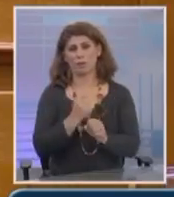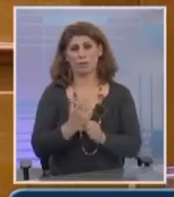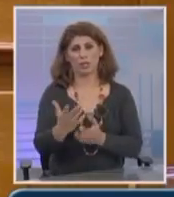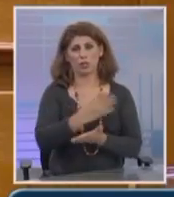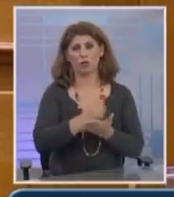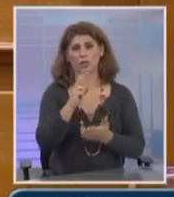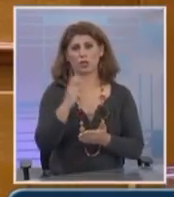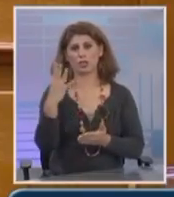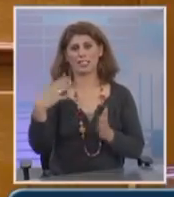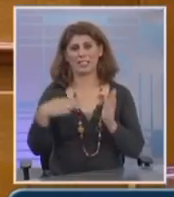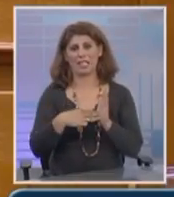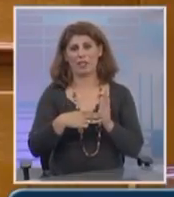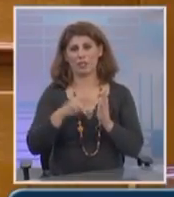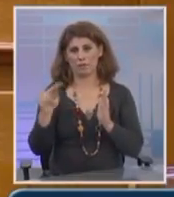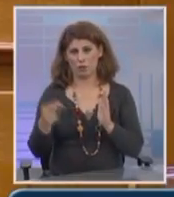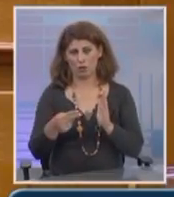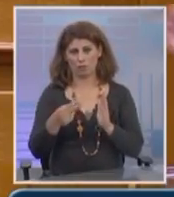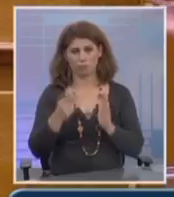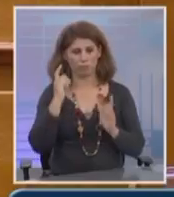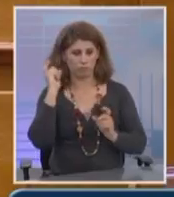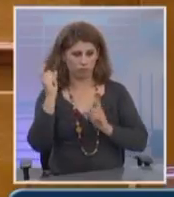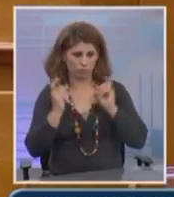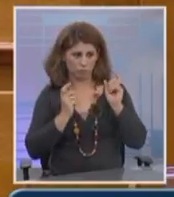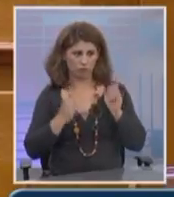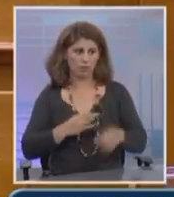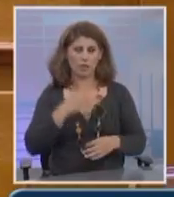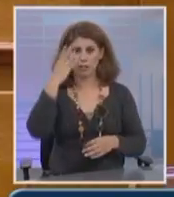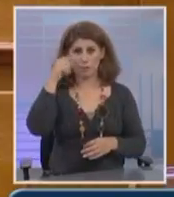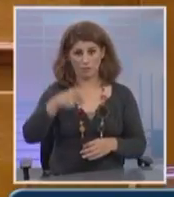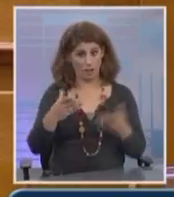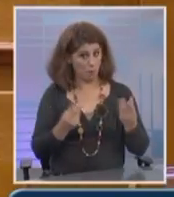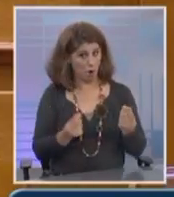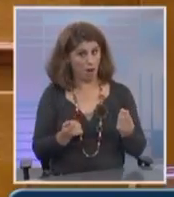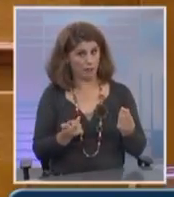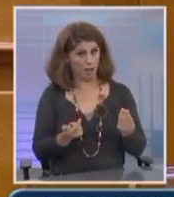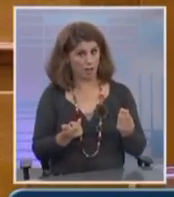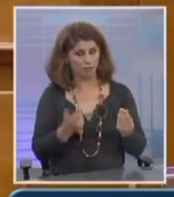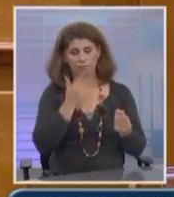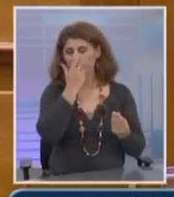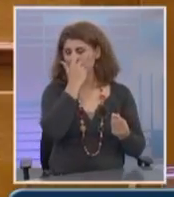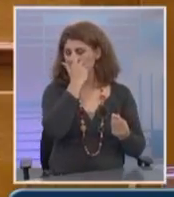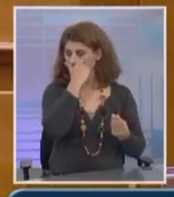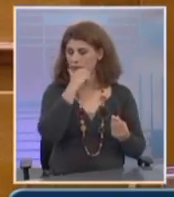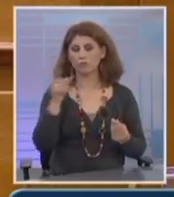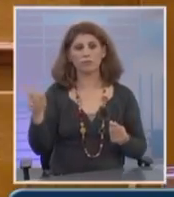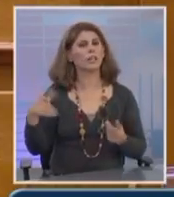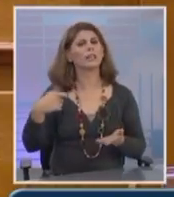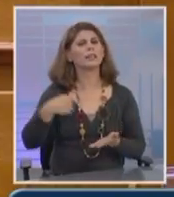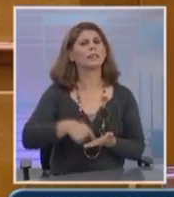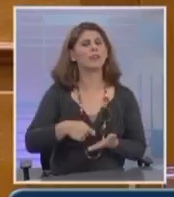εισόδημα 24.000 ευρώ. Αναρωτιέμαι, κύριε Τσίπρα, αν θεωρείτε αυτά είναι πολλά. Πάμε να δούμε λοιπόν τι θα πληρώσει αυτός.